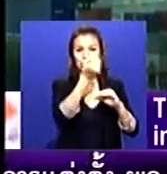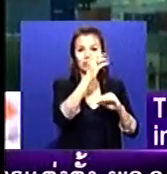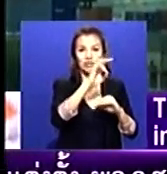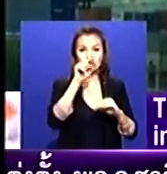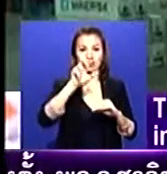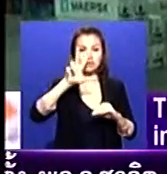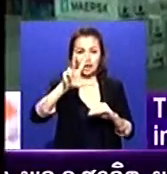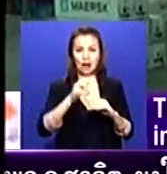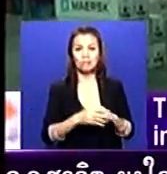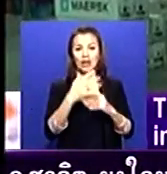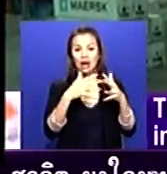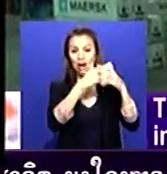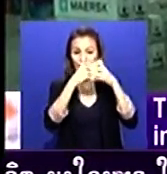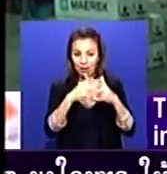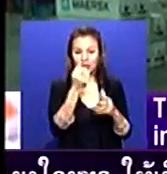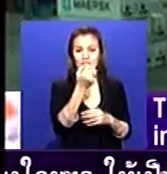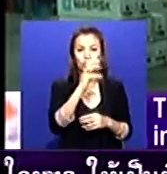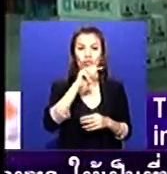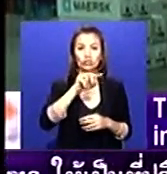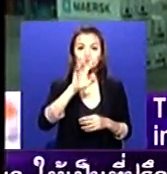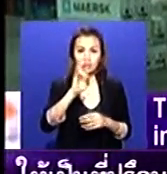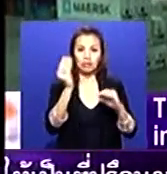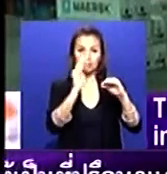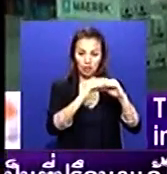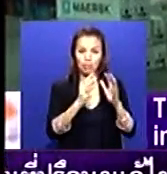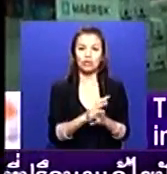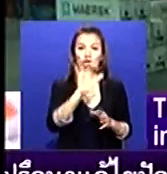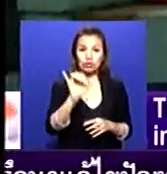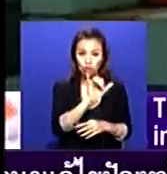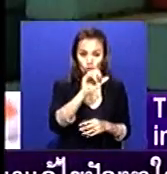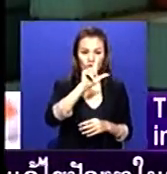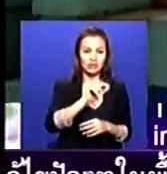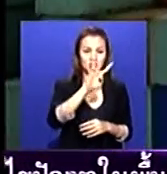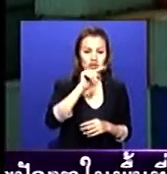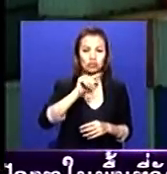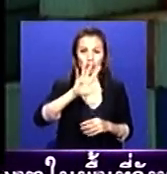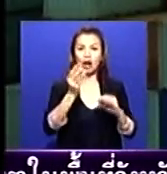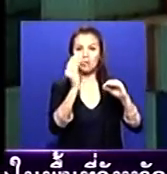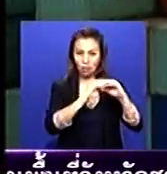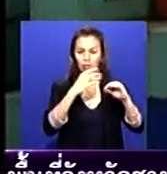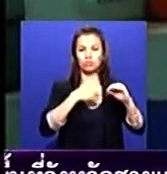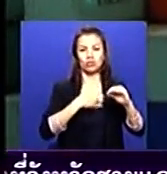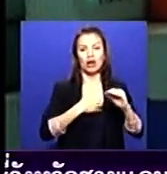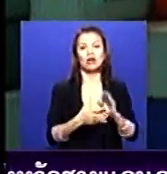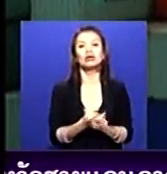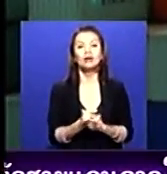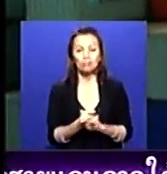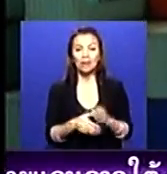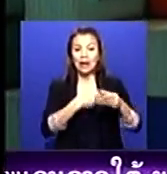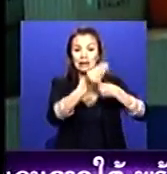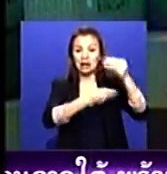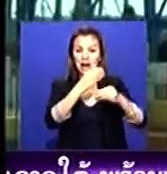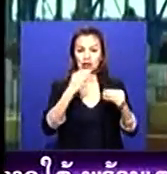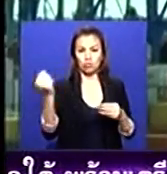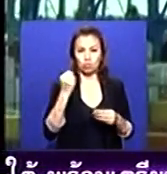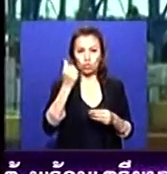มริกาเพิ่มขึ้นร้อยละ 16.7 และสหภาพยุโรปเพิ่มขึ้นถึงร้อยละ 24.5 ค่ะ ส่วนตลาดศักยภาพสูงอย่างตล